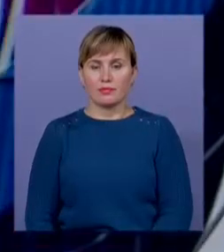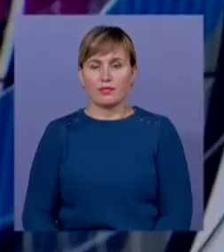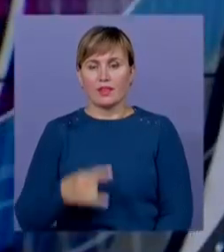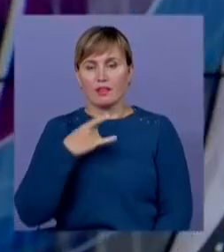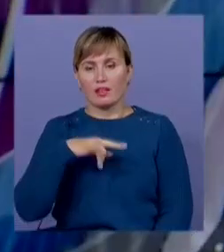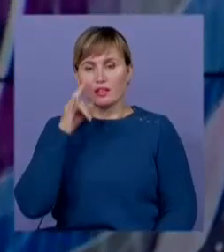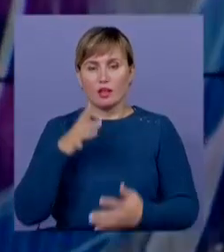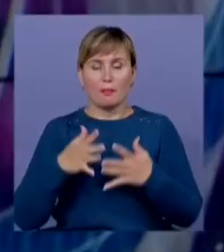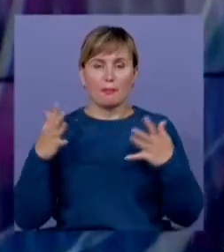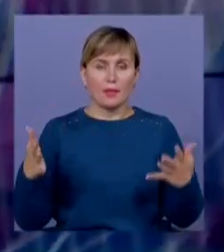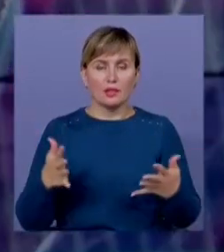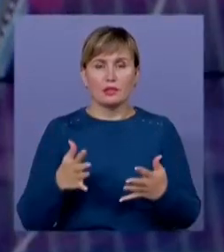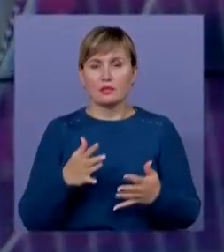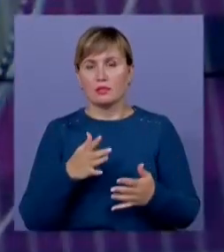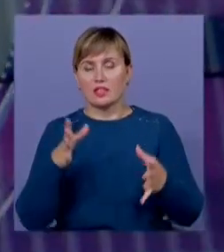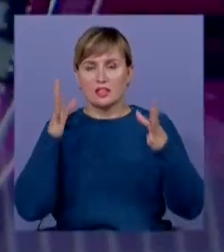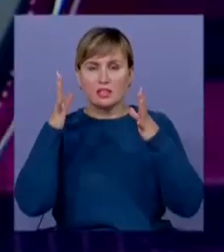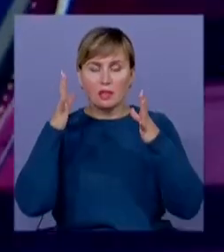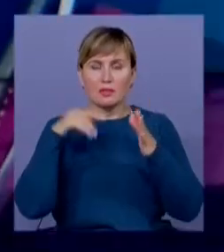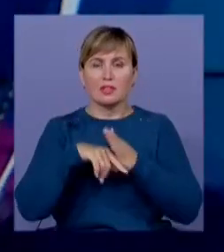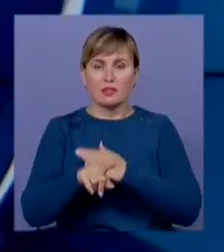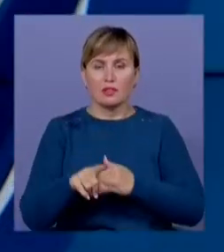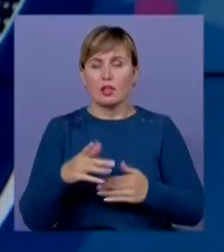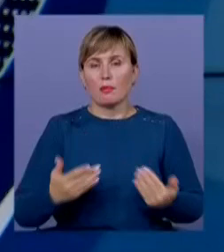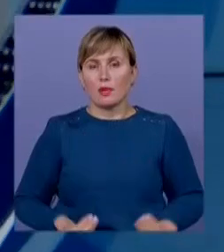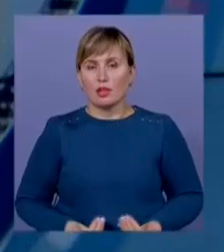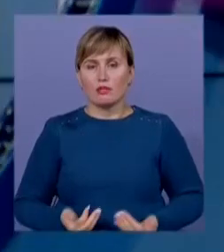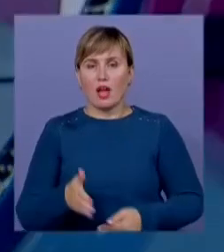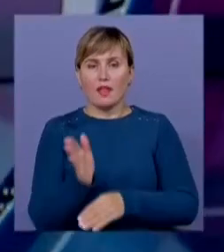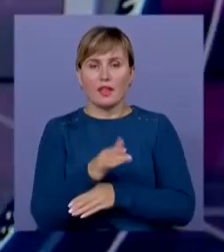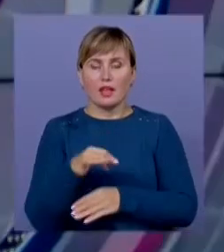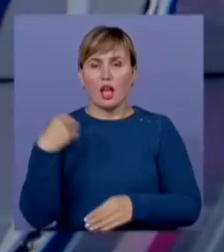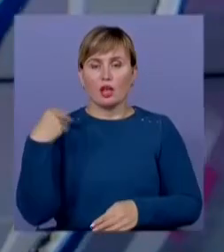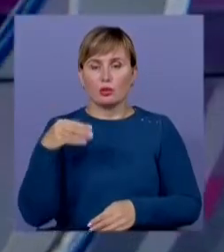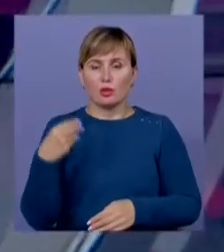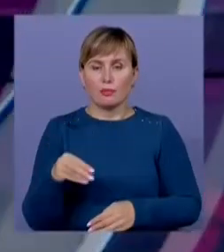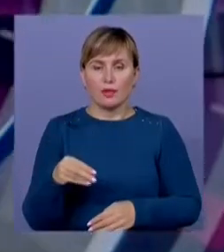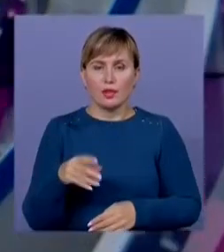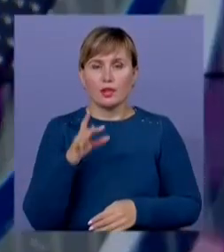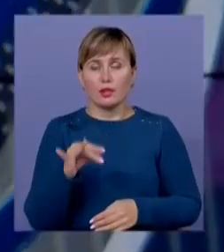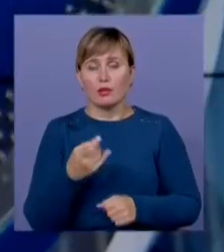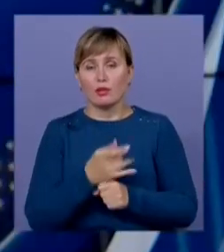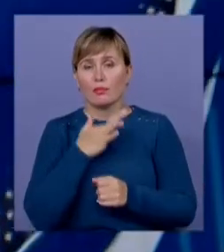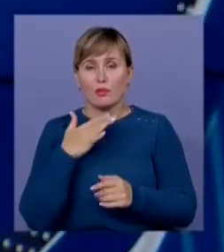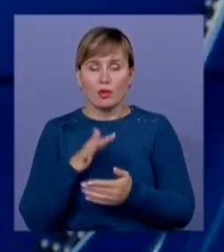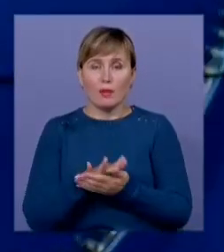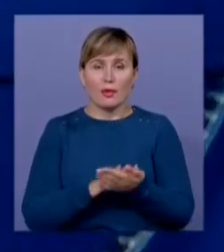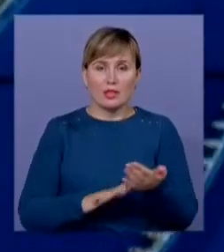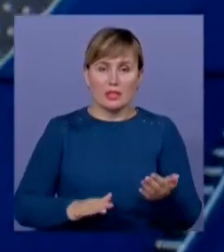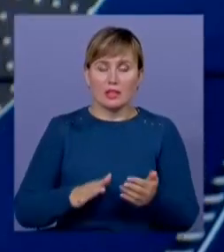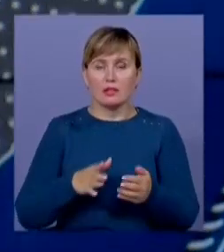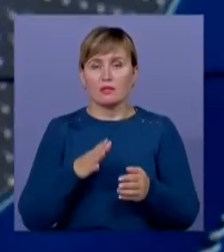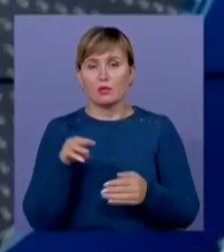Казахстане большинство радикально настроенных исламистов проживает в Атырау и Актобе. Немало последователей деструктивных течений